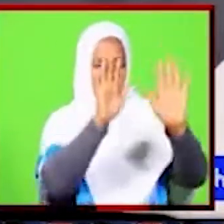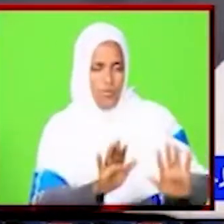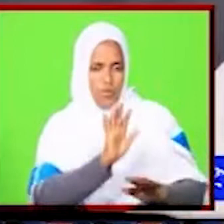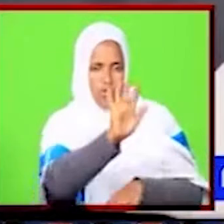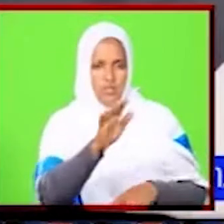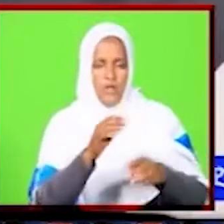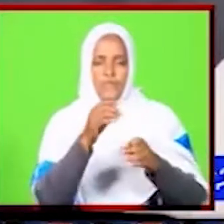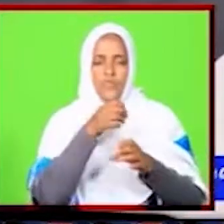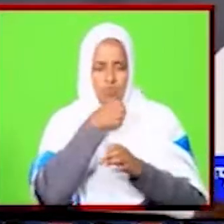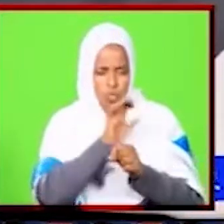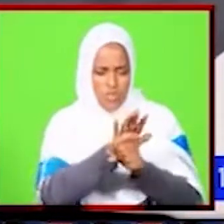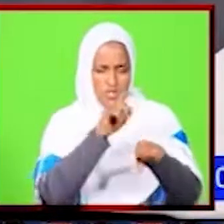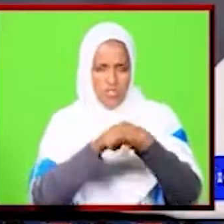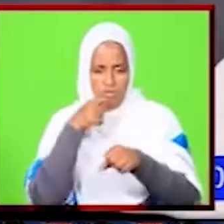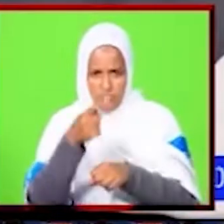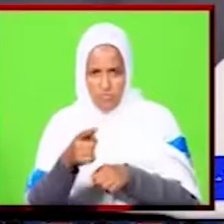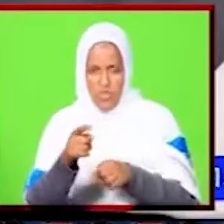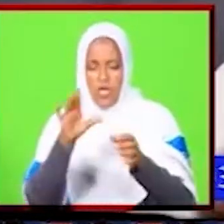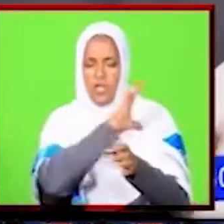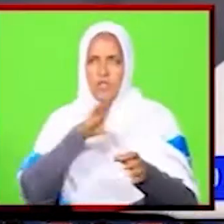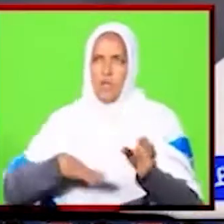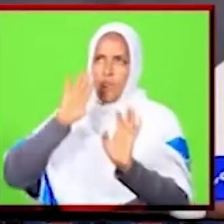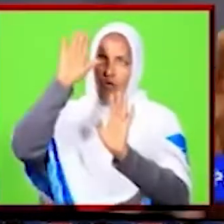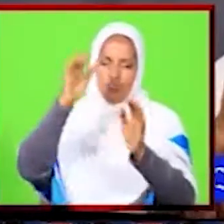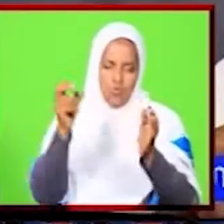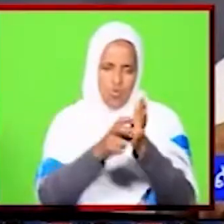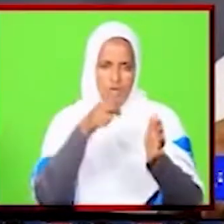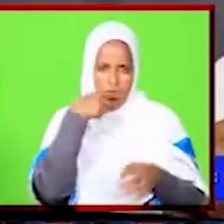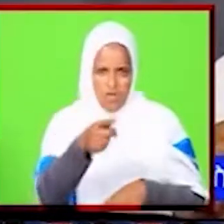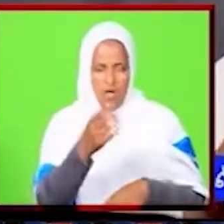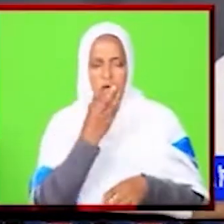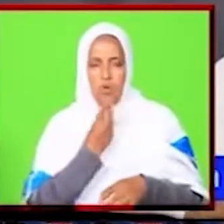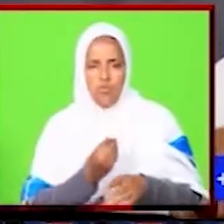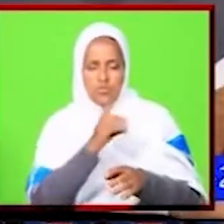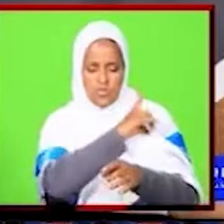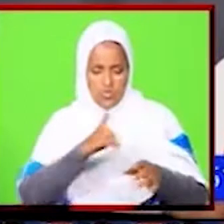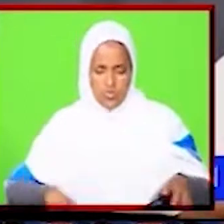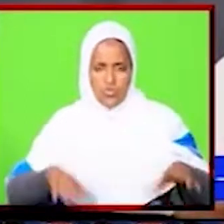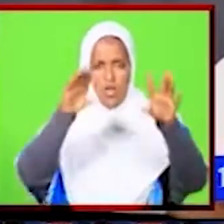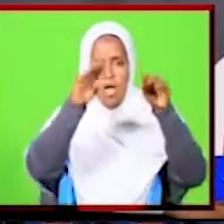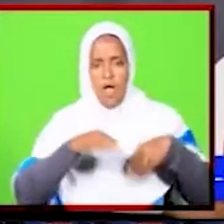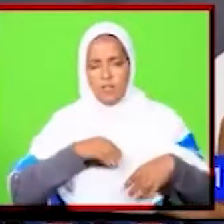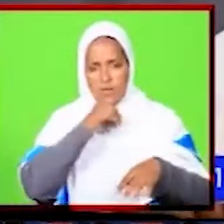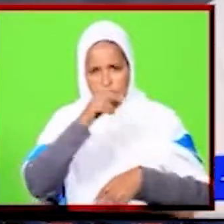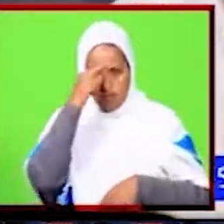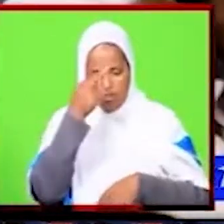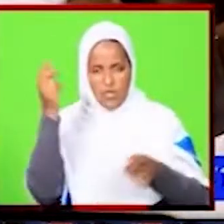እንደሚያጠፏቸው እንደሚማርኳቸው በኦሪትም ተነግሮ ነበር። ጌታችንም በወንጌል ነግሮን ነበር። አይሁድ ክርስቶስን